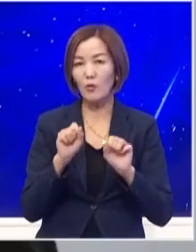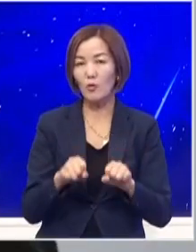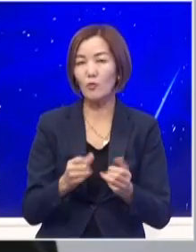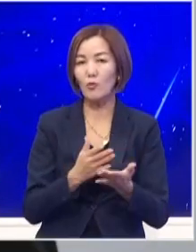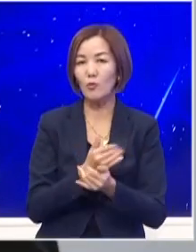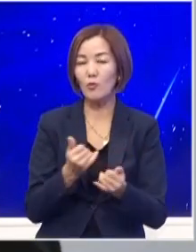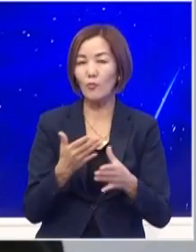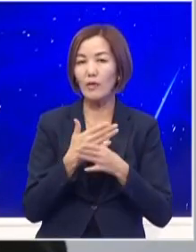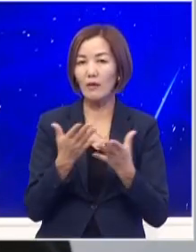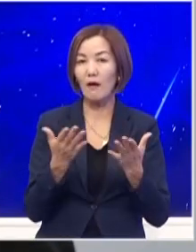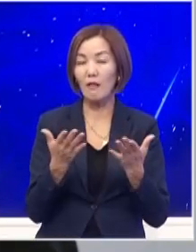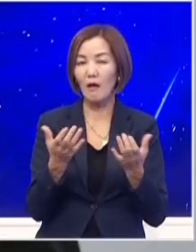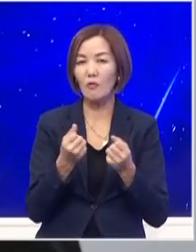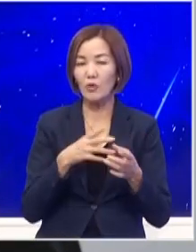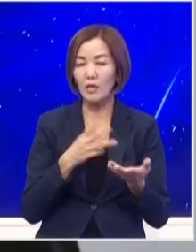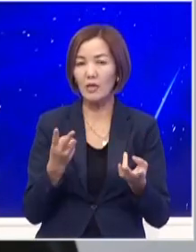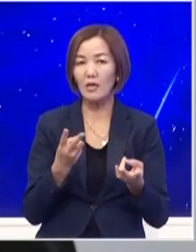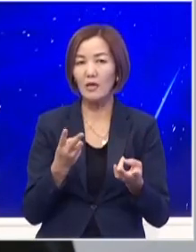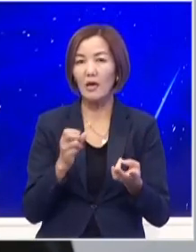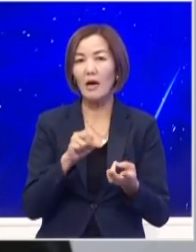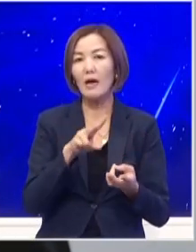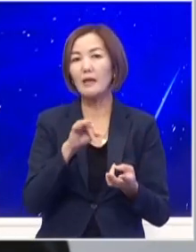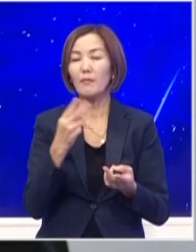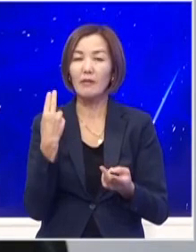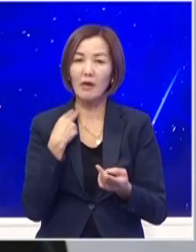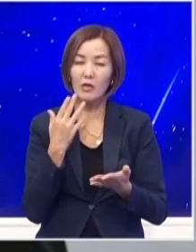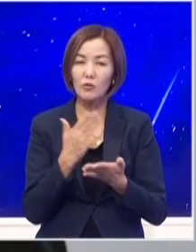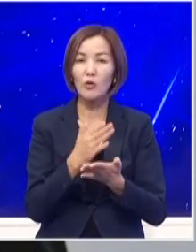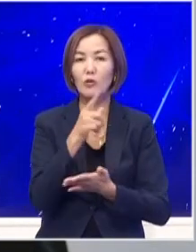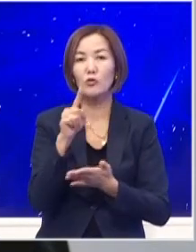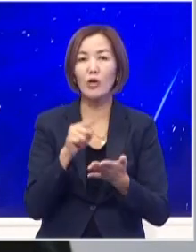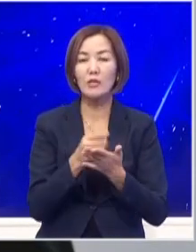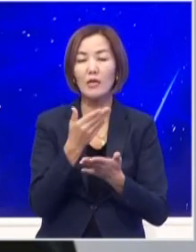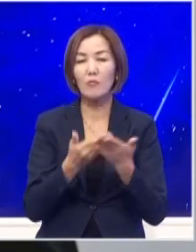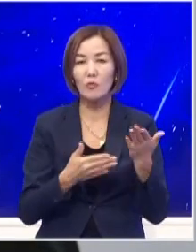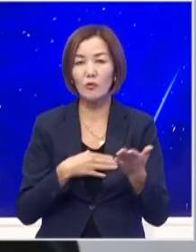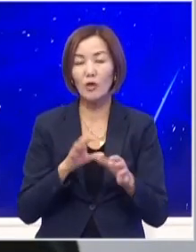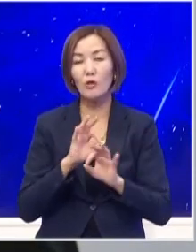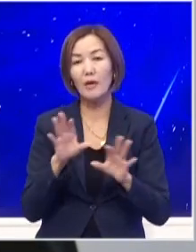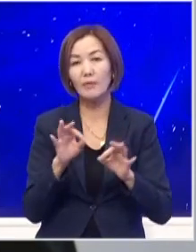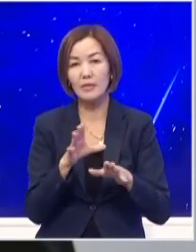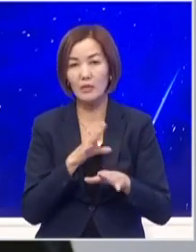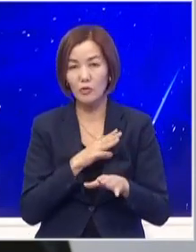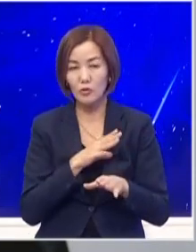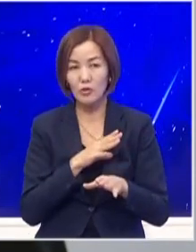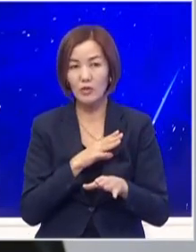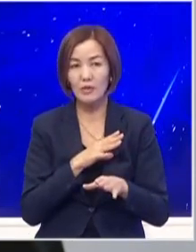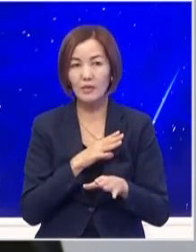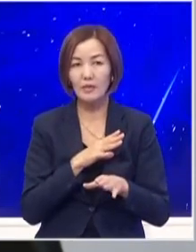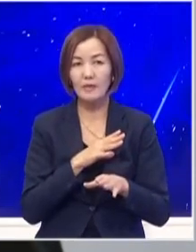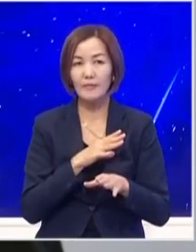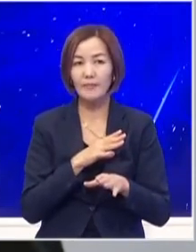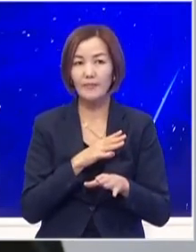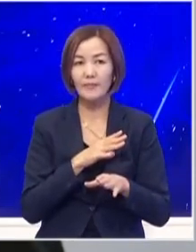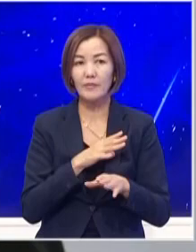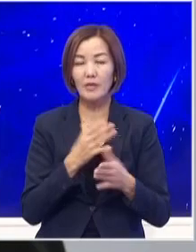екен, алимент жөнінде сұрақтар болды. Солардың бәрін түсіндіріп, қандай өз құзыретіміз